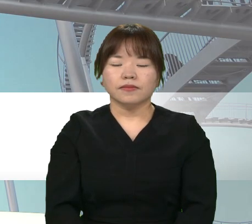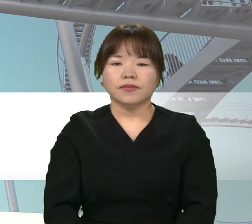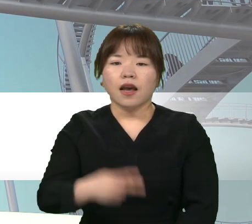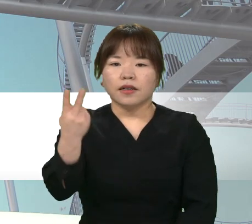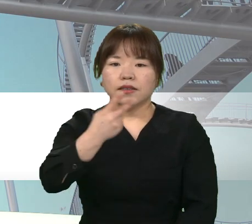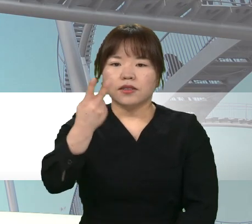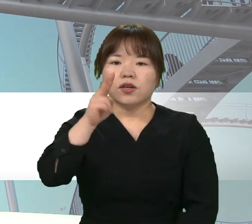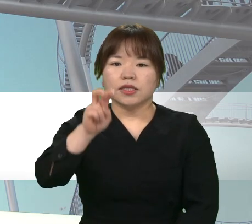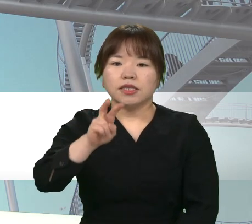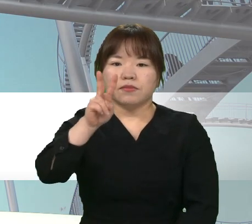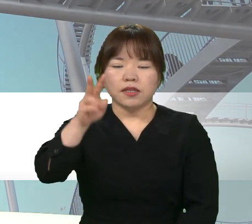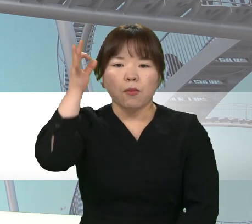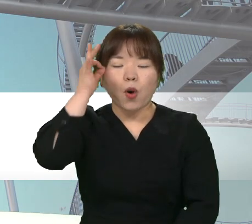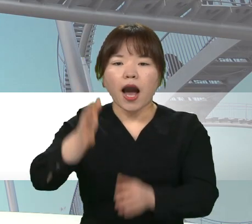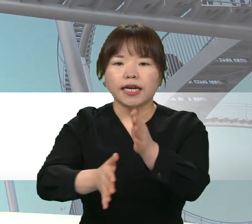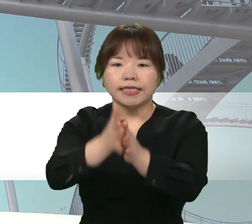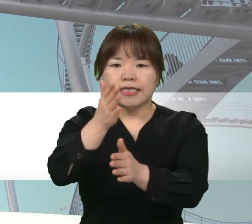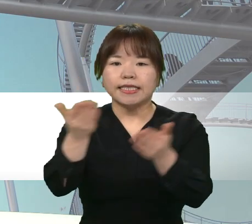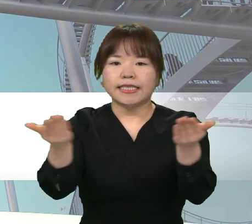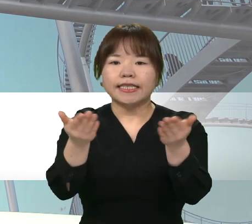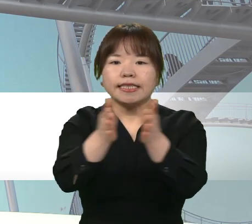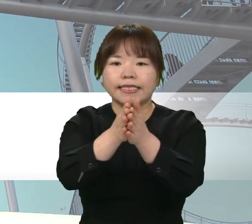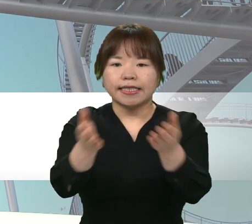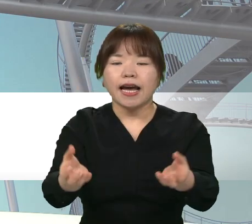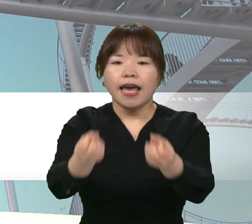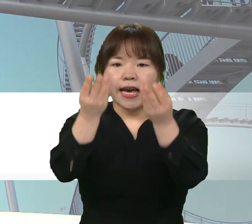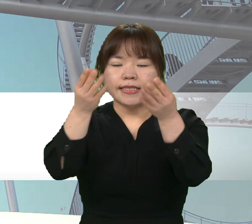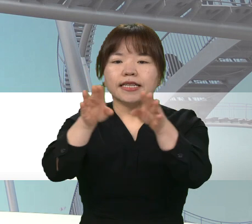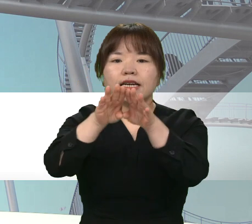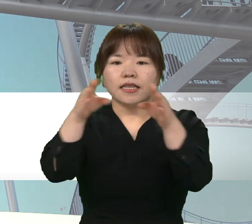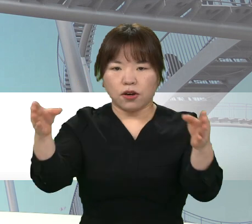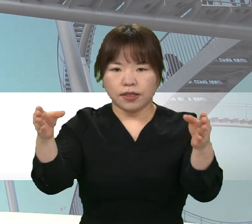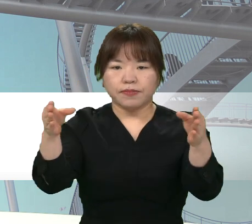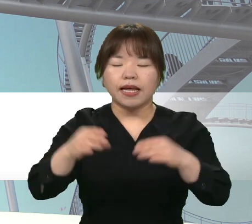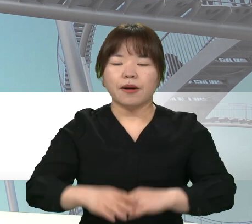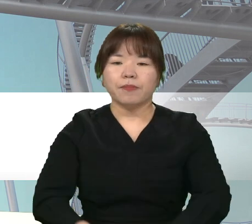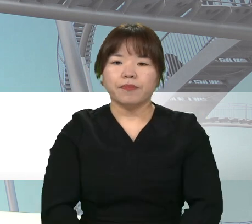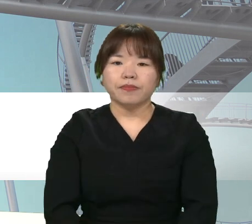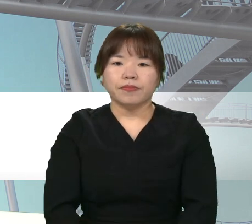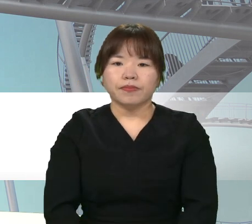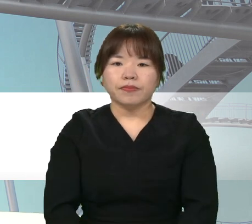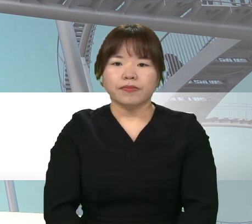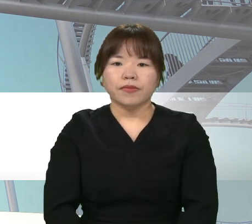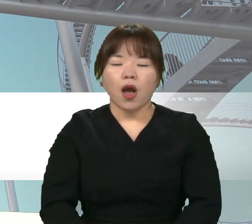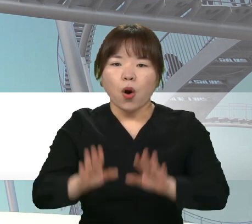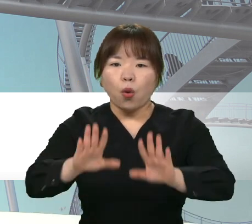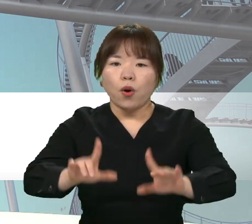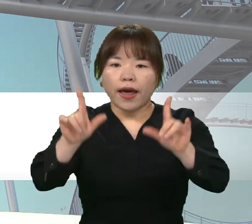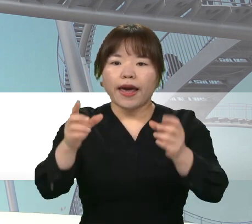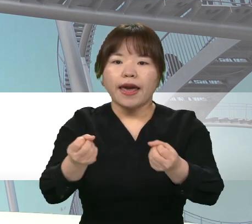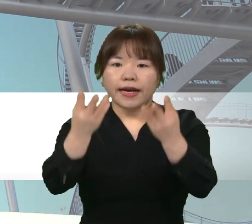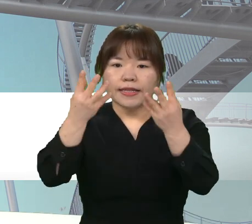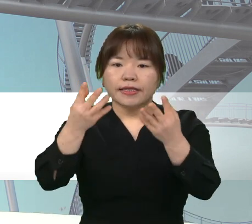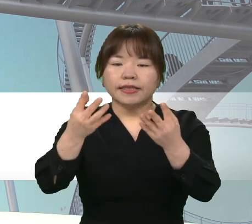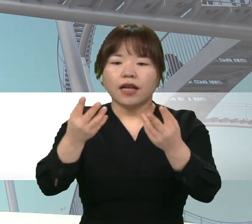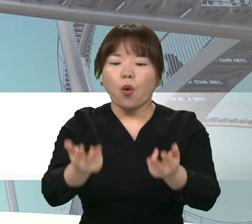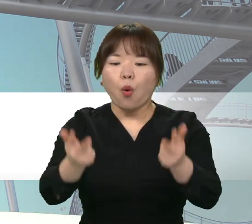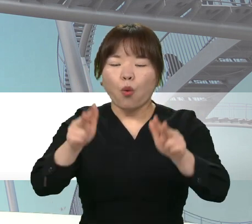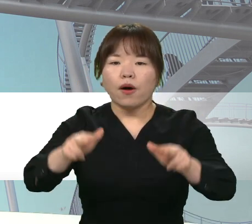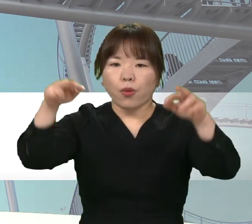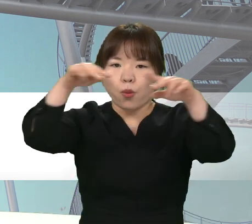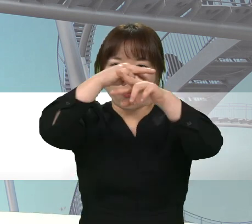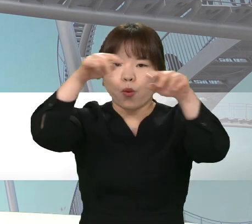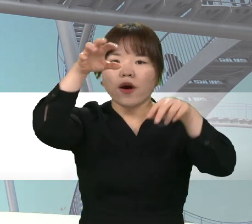4시가 2022년 포항시 정시 무시를 가지고 힘차게 새해를 열었습니다 올해 시무식은 환호공원 내